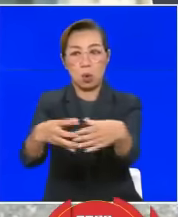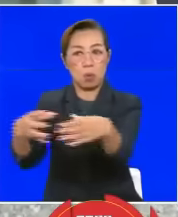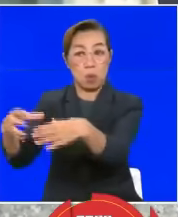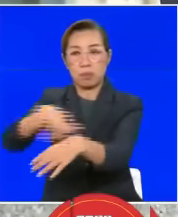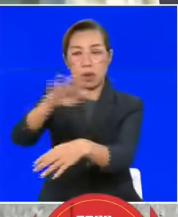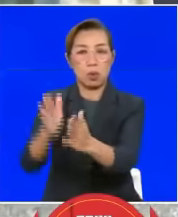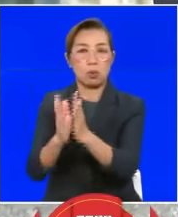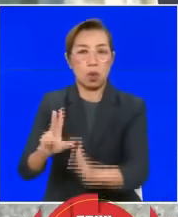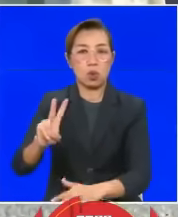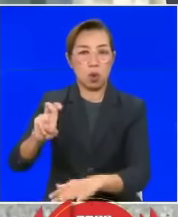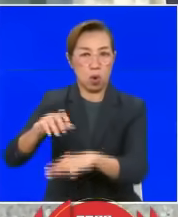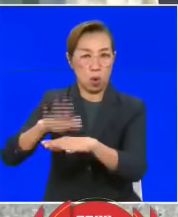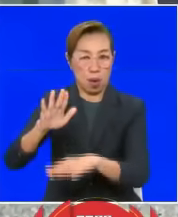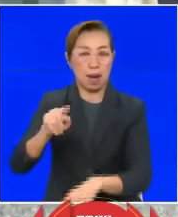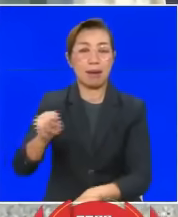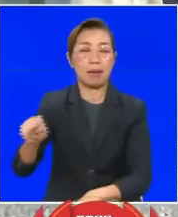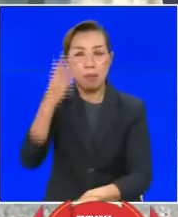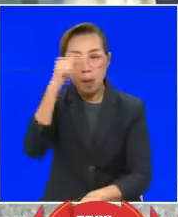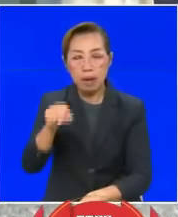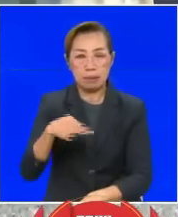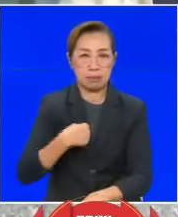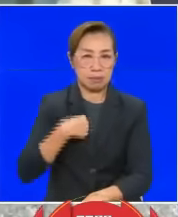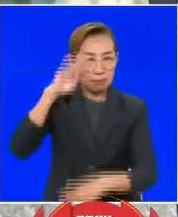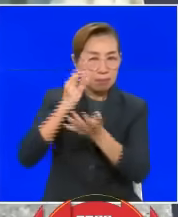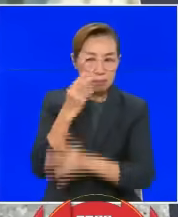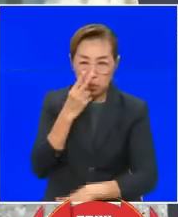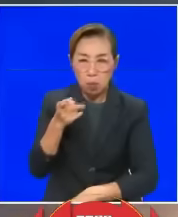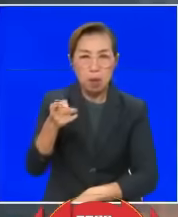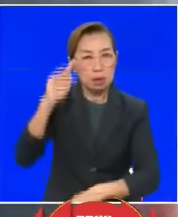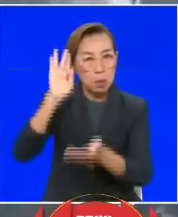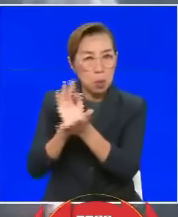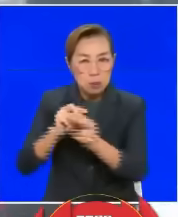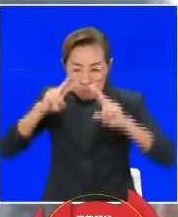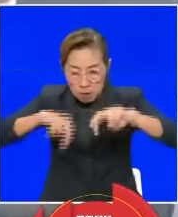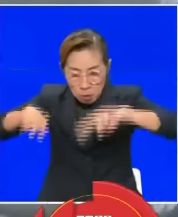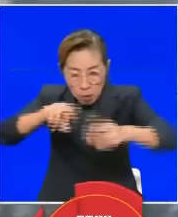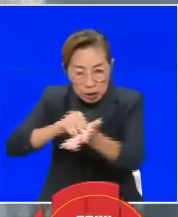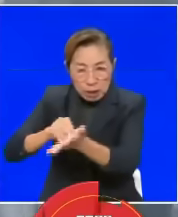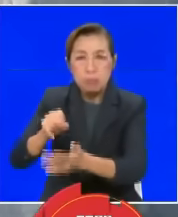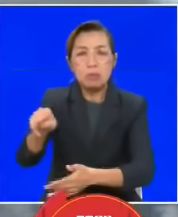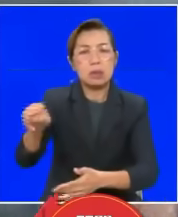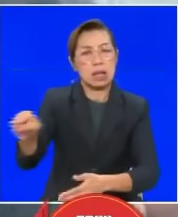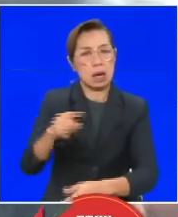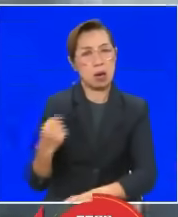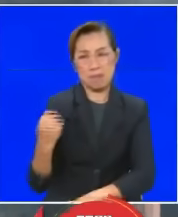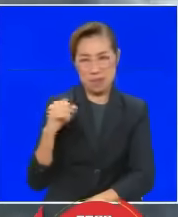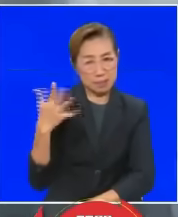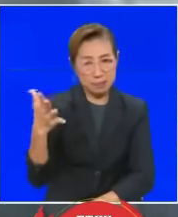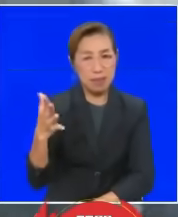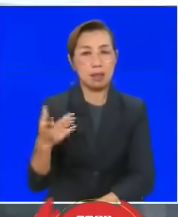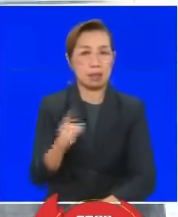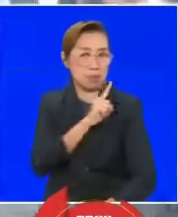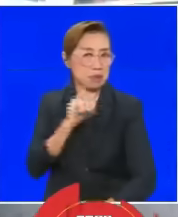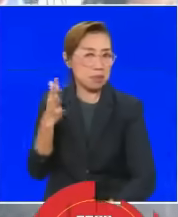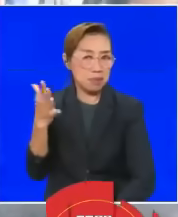หมดกว่า 200คนด้วยกันนะคะจากกรณีที่เห็นว่ามีการสอบสวนโดยไม่มีอำนาจและเป็นการสอบสวนโดยมิชอบดังนั้นจึงยื่น